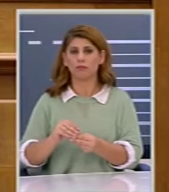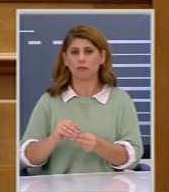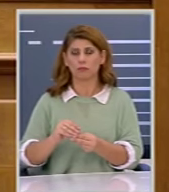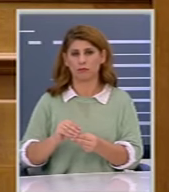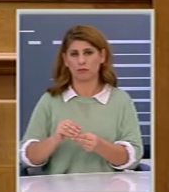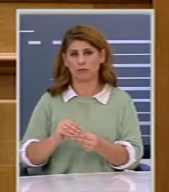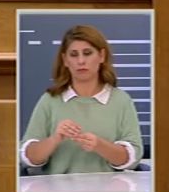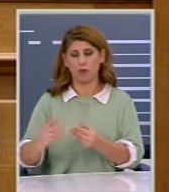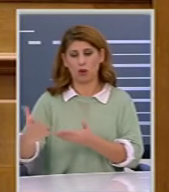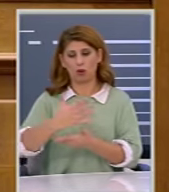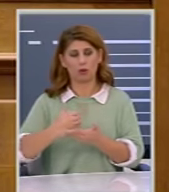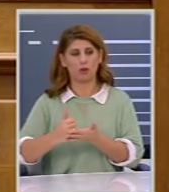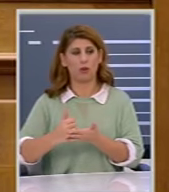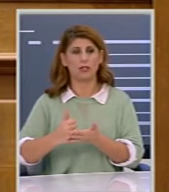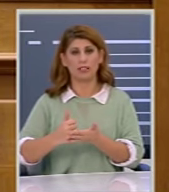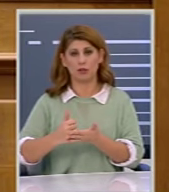παραγωγής,